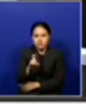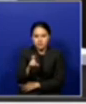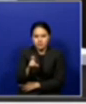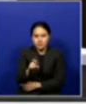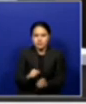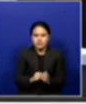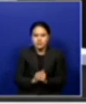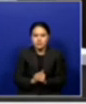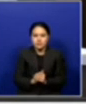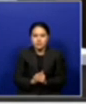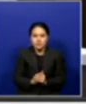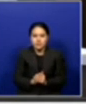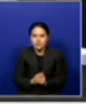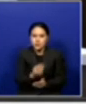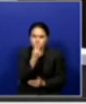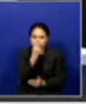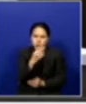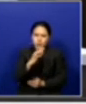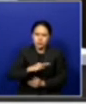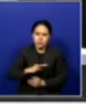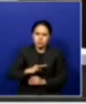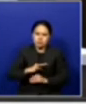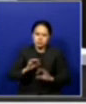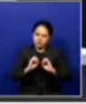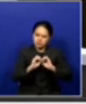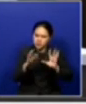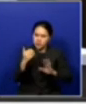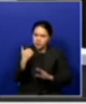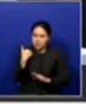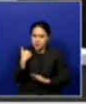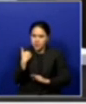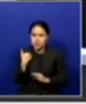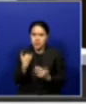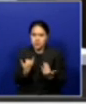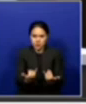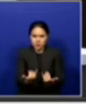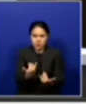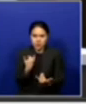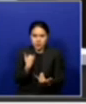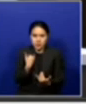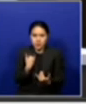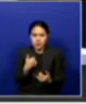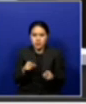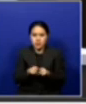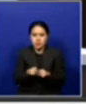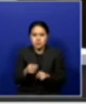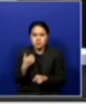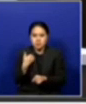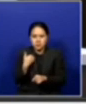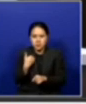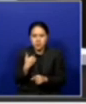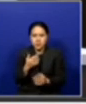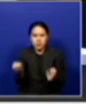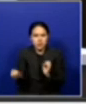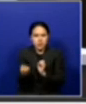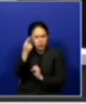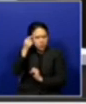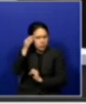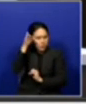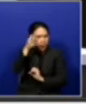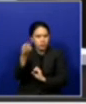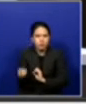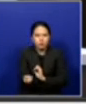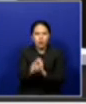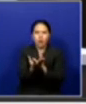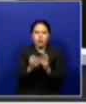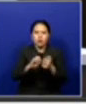าชัดมากครับขนาดนี้ห้องใหญ่นี่ยังไม่ผ่านกลิ่นมันออกมาแล้วท่านประธานครับด้วยความเคารพท่าน